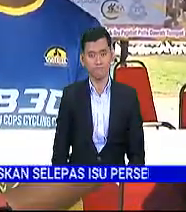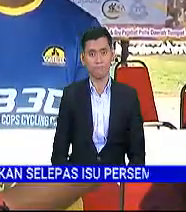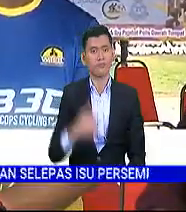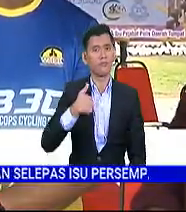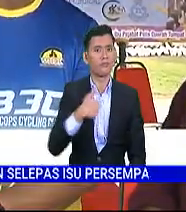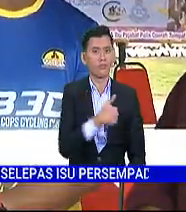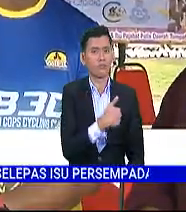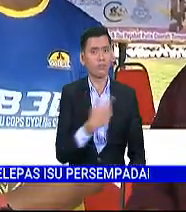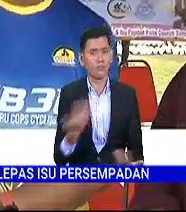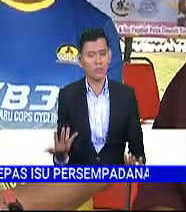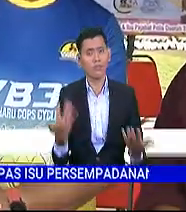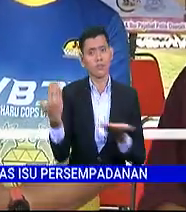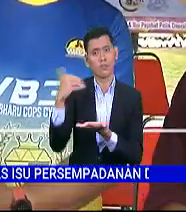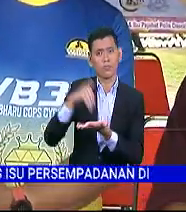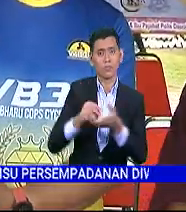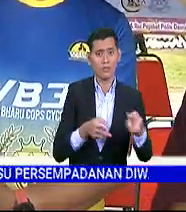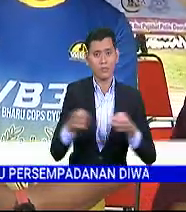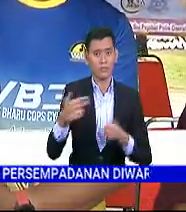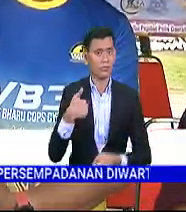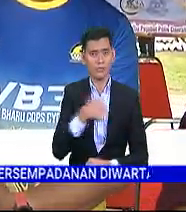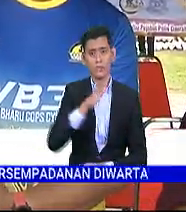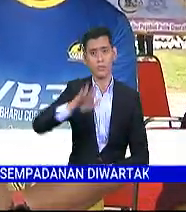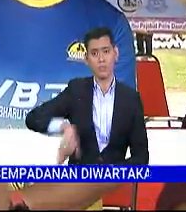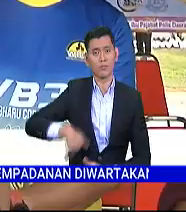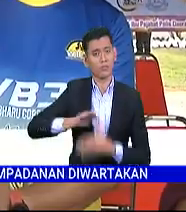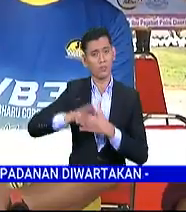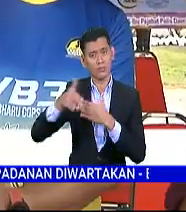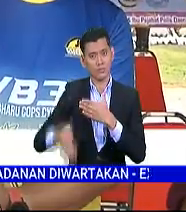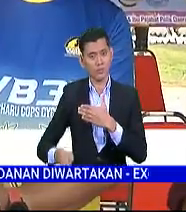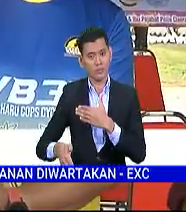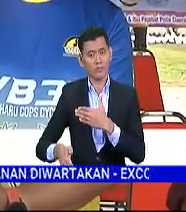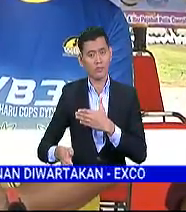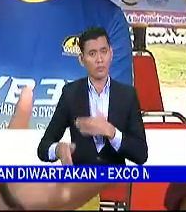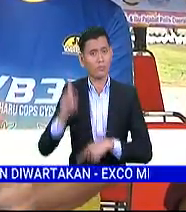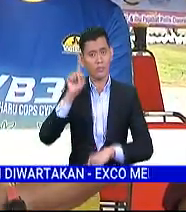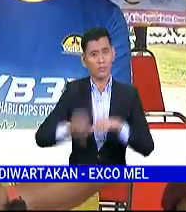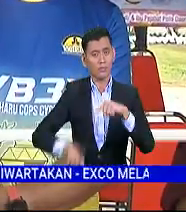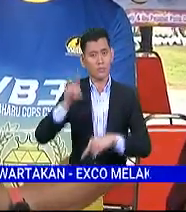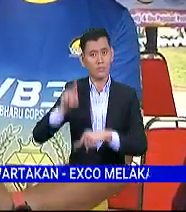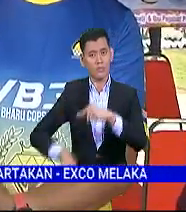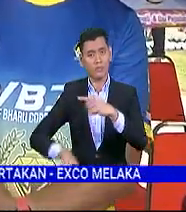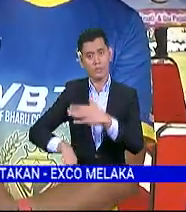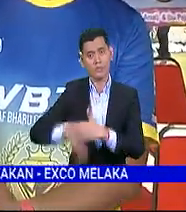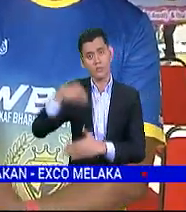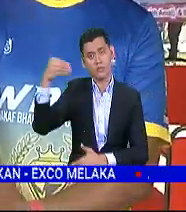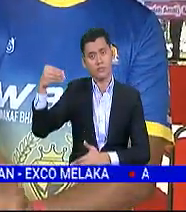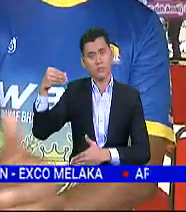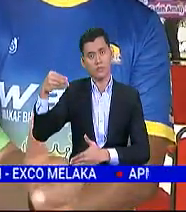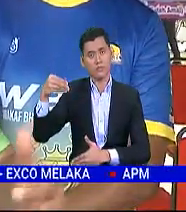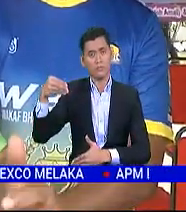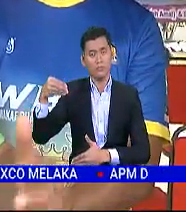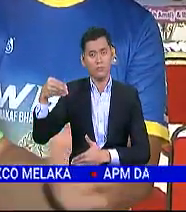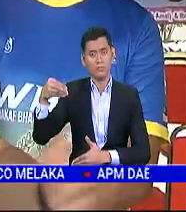Kita tak nak satu, selagi usaha kita belum selesai, mereka ni tidak dibenarkan keluar ke sama ada